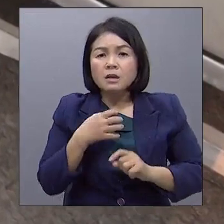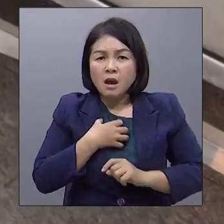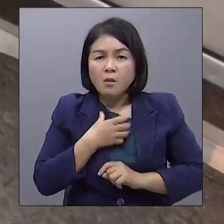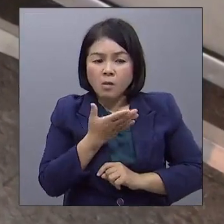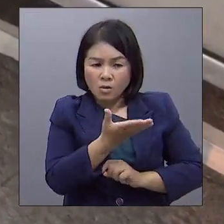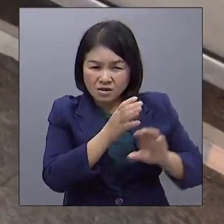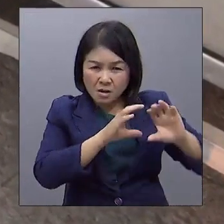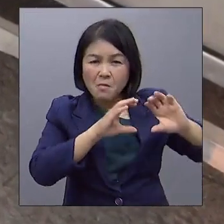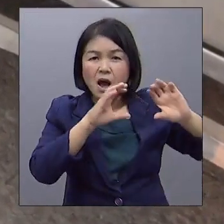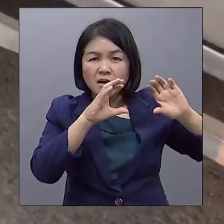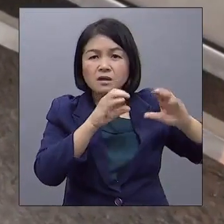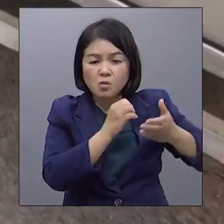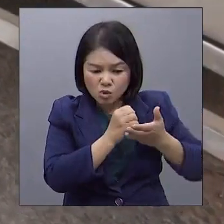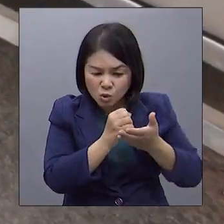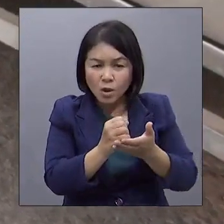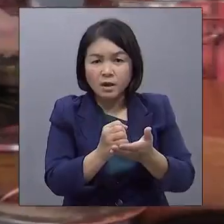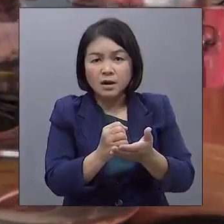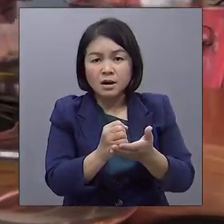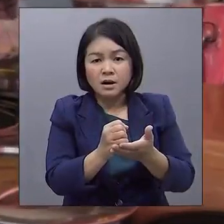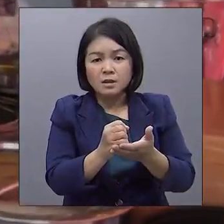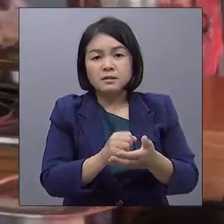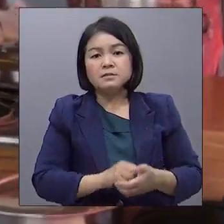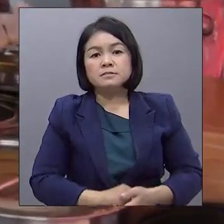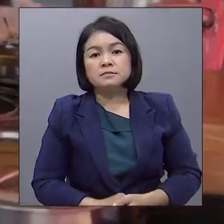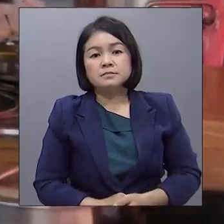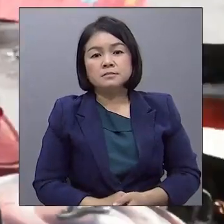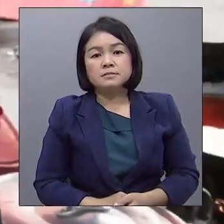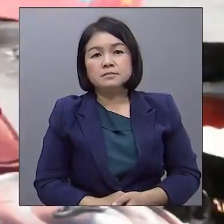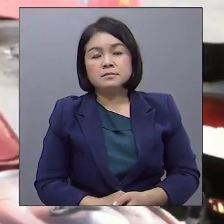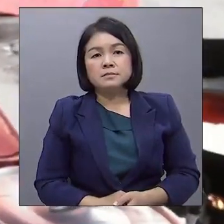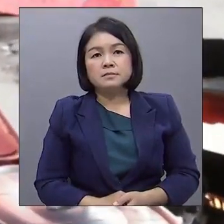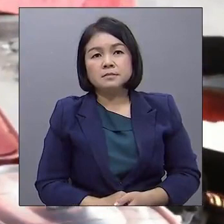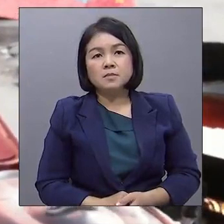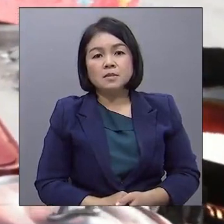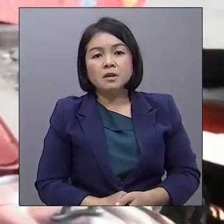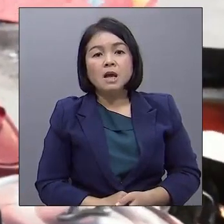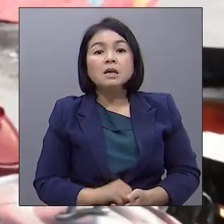ครัฐเข้ามาช่วยเหลือเขาสักหน่อยค่ะ เปล่าเฉ